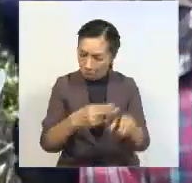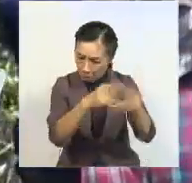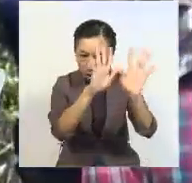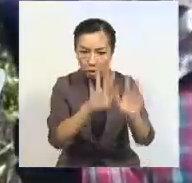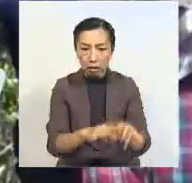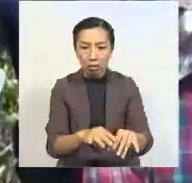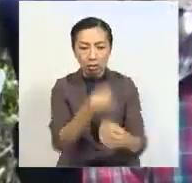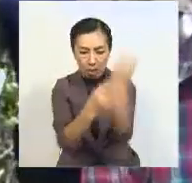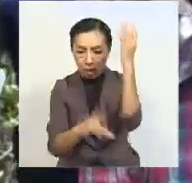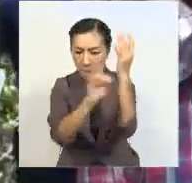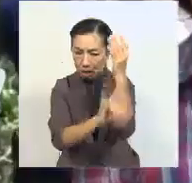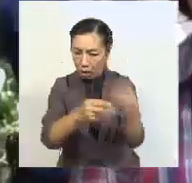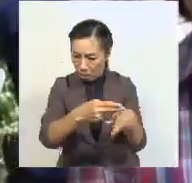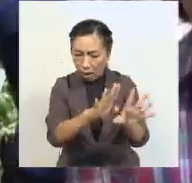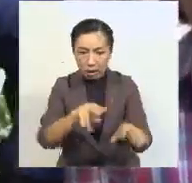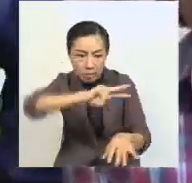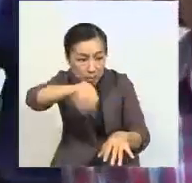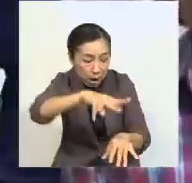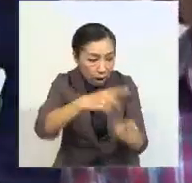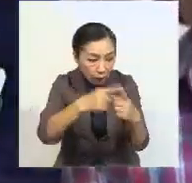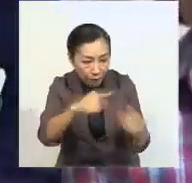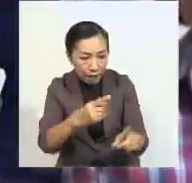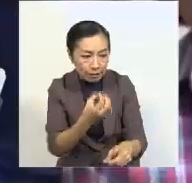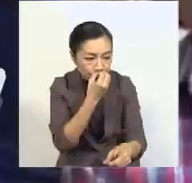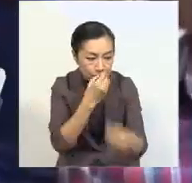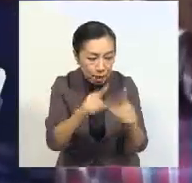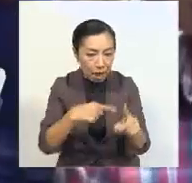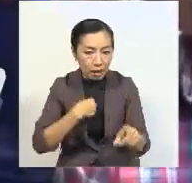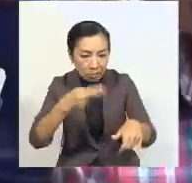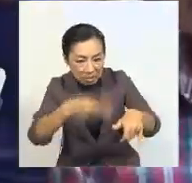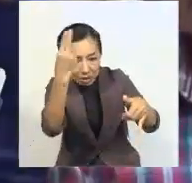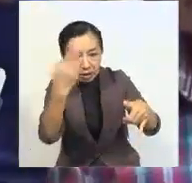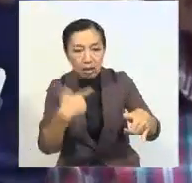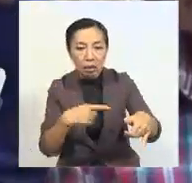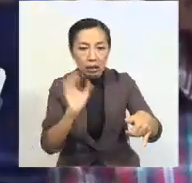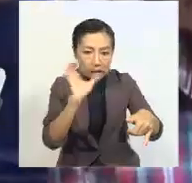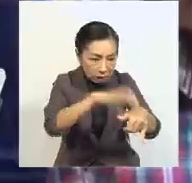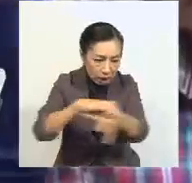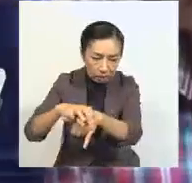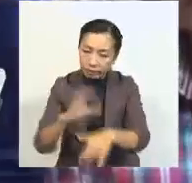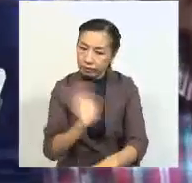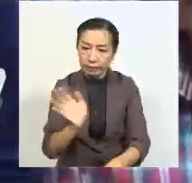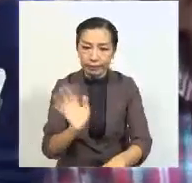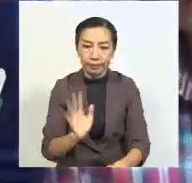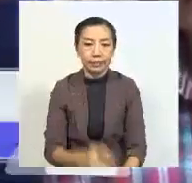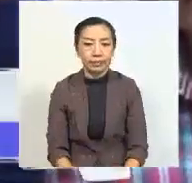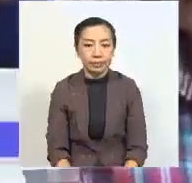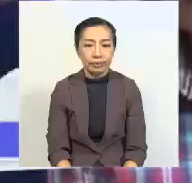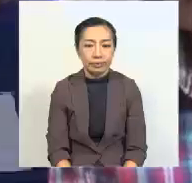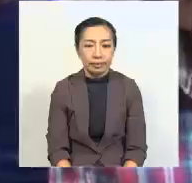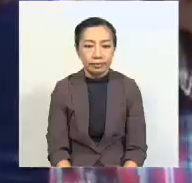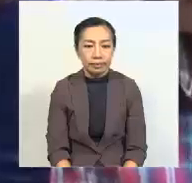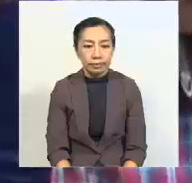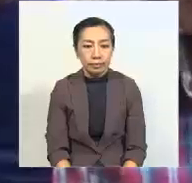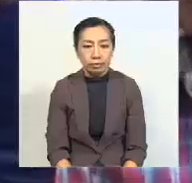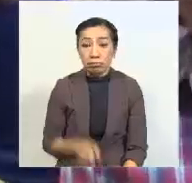านะครับอย่าพยายามไปสรรหาอะไรที่มันทำเพื่อกินหรือเพื่ออะไรแปลกๆนะครับ ในก